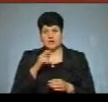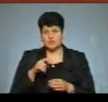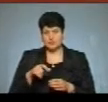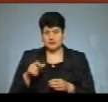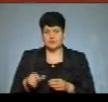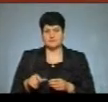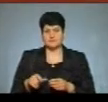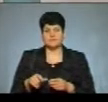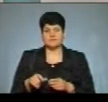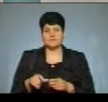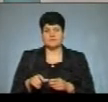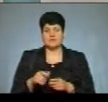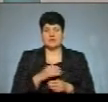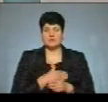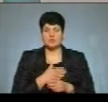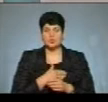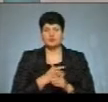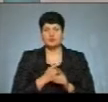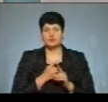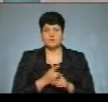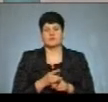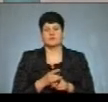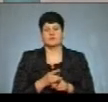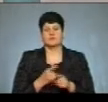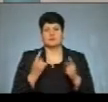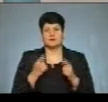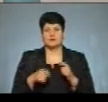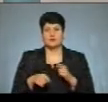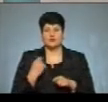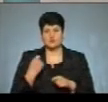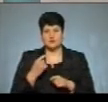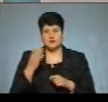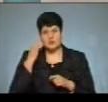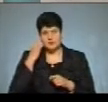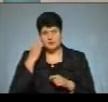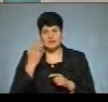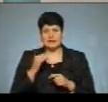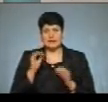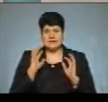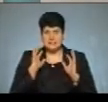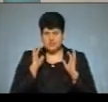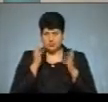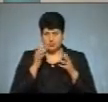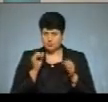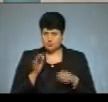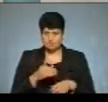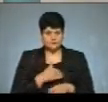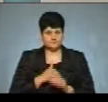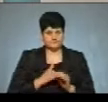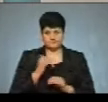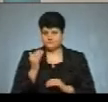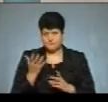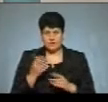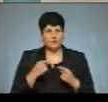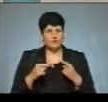віку температурою супроводжується гостре порушення мозкового кровообігу, тобто інсульти, чи